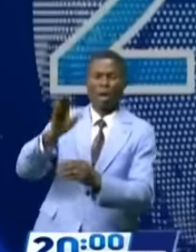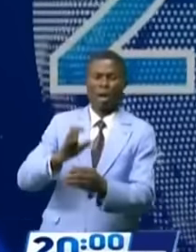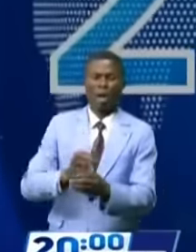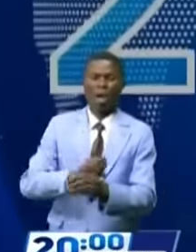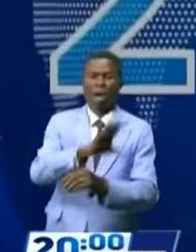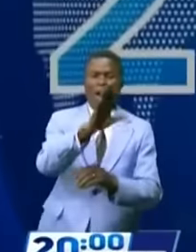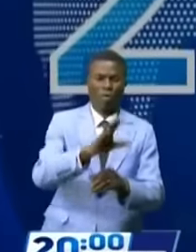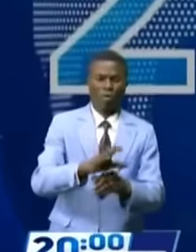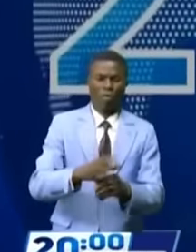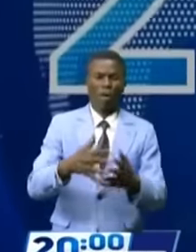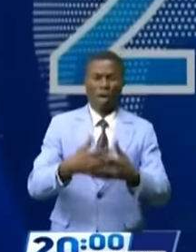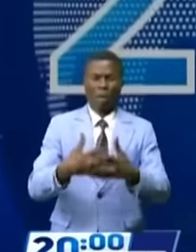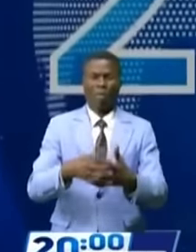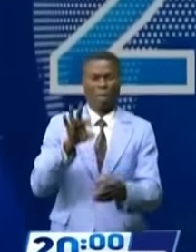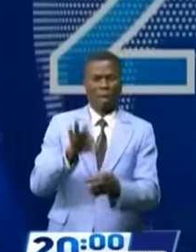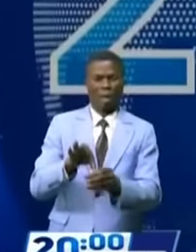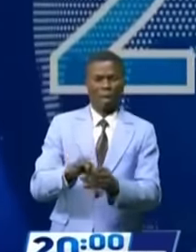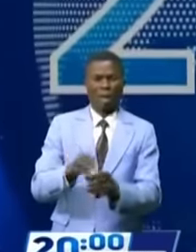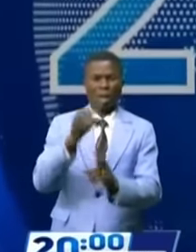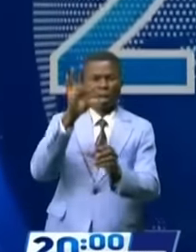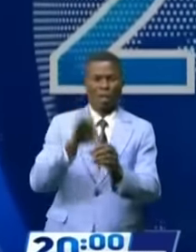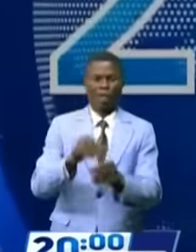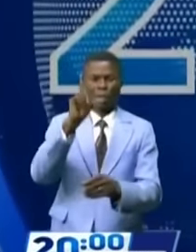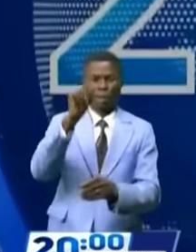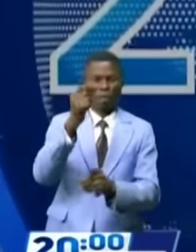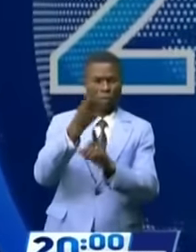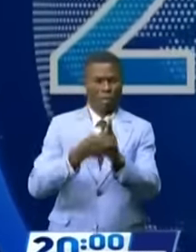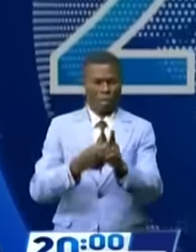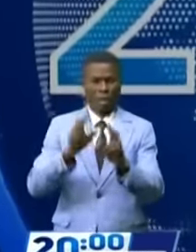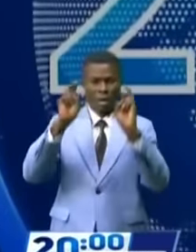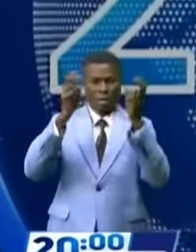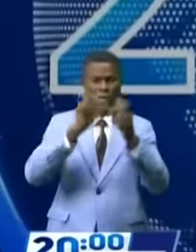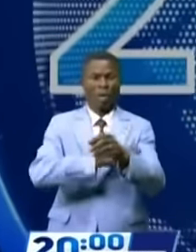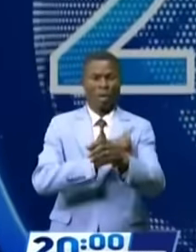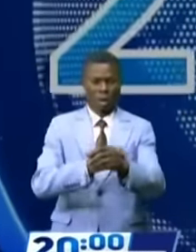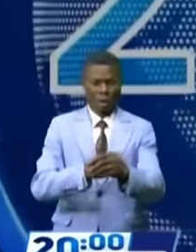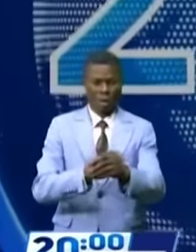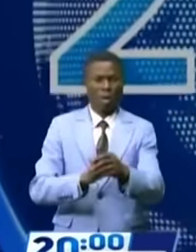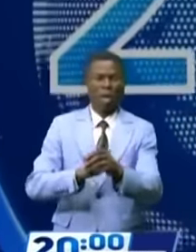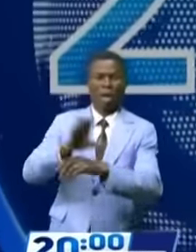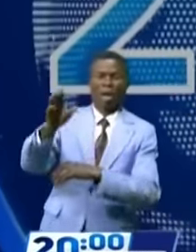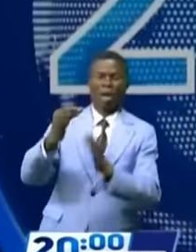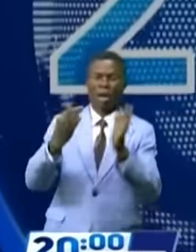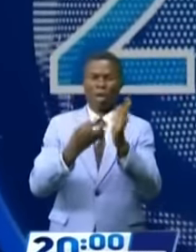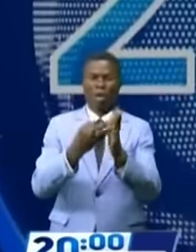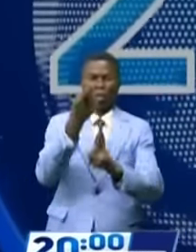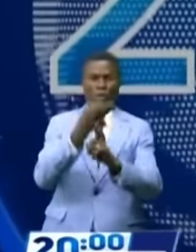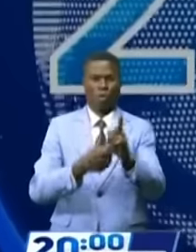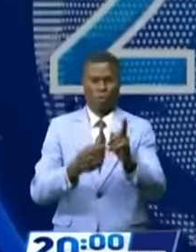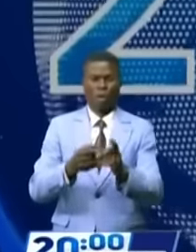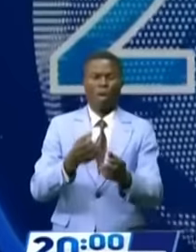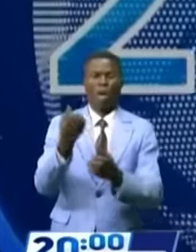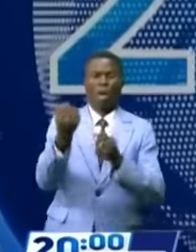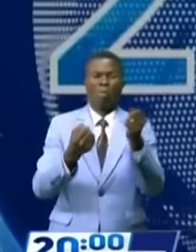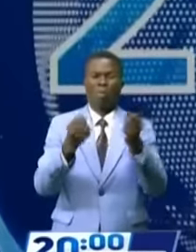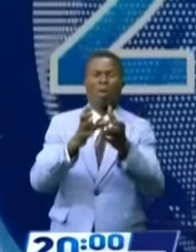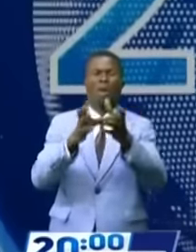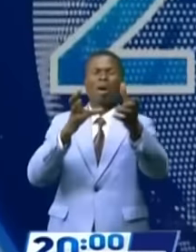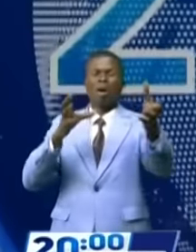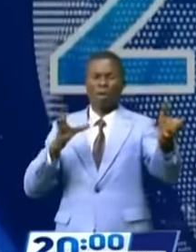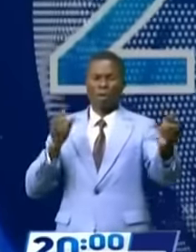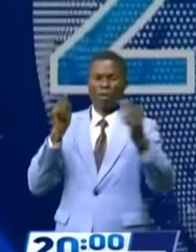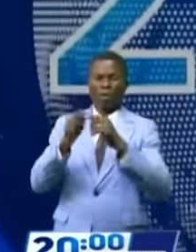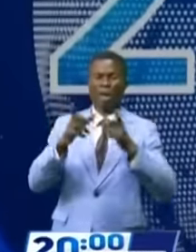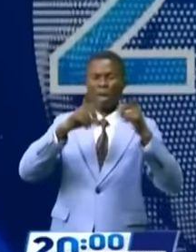kits électoraux pour le vote du 20 décembre. Depuis la ville de Goma, on a embarqué ce 8 décembre des conteneurs à destination du Grand